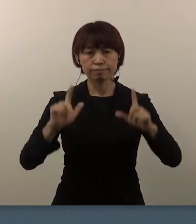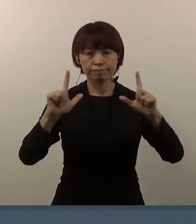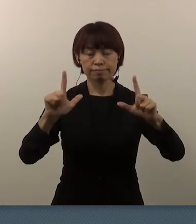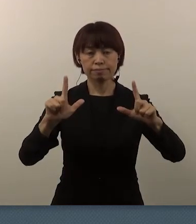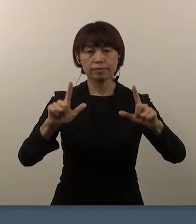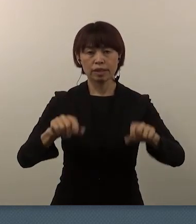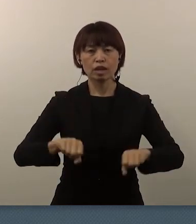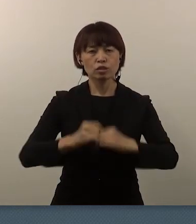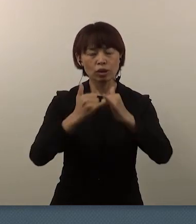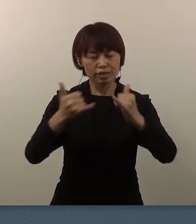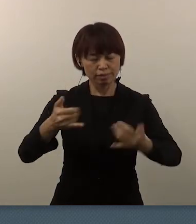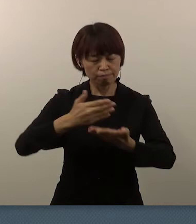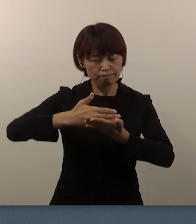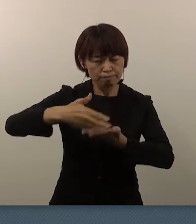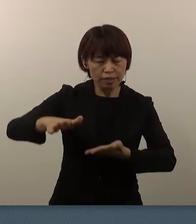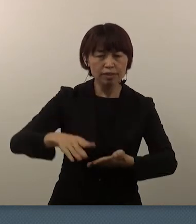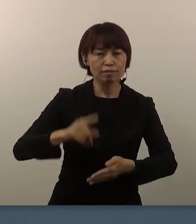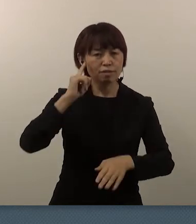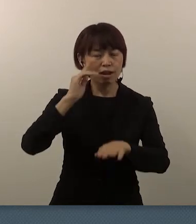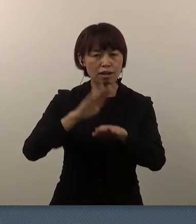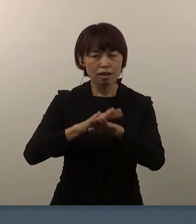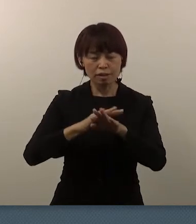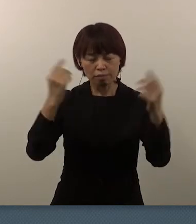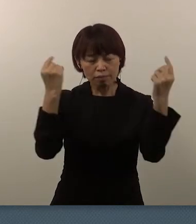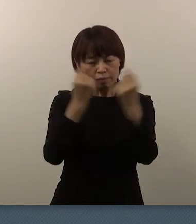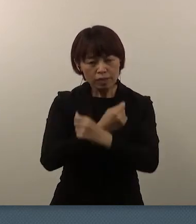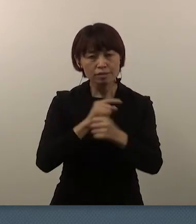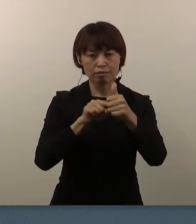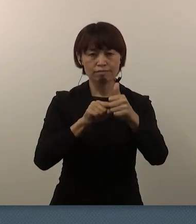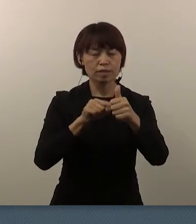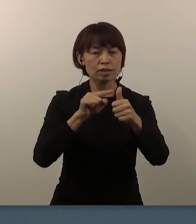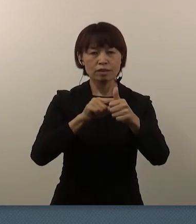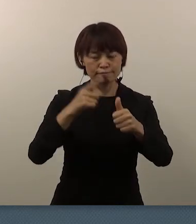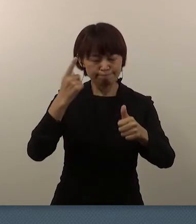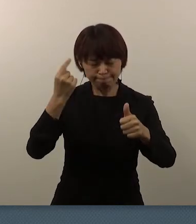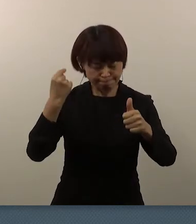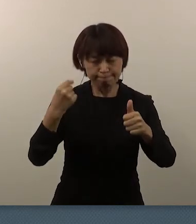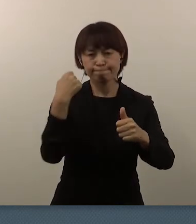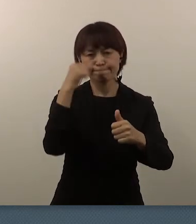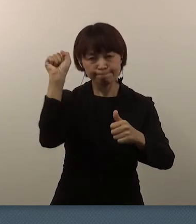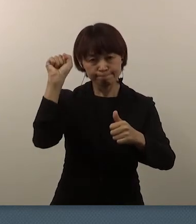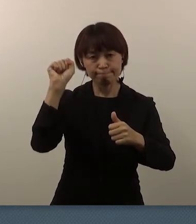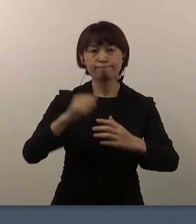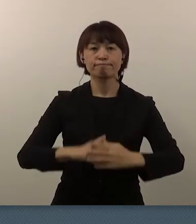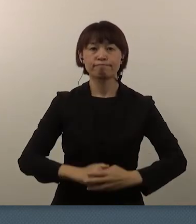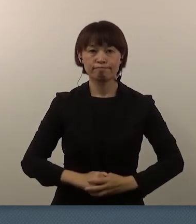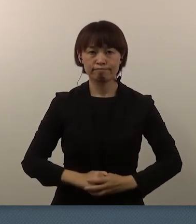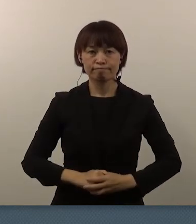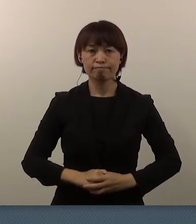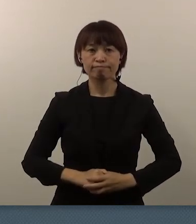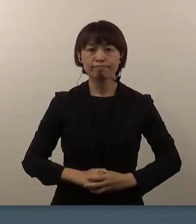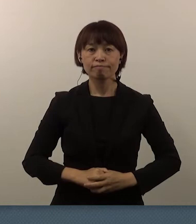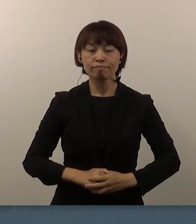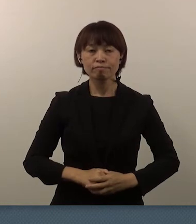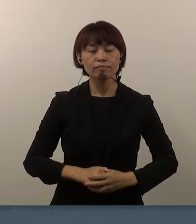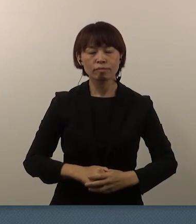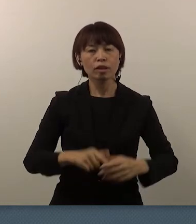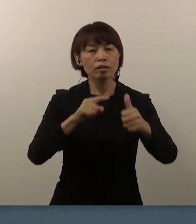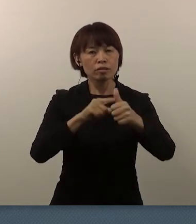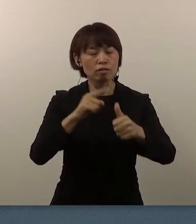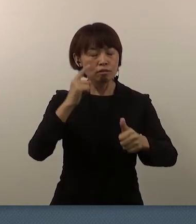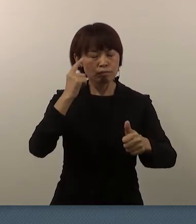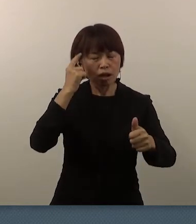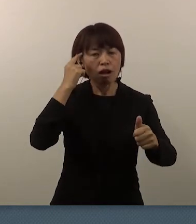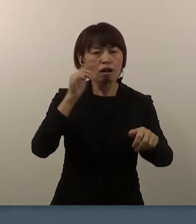方、これは決して容認できないというふうに思っています。でまたこうしたその考えをですね、是認す